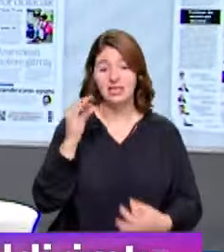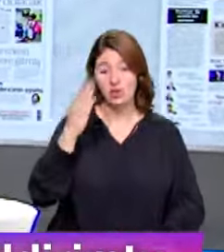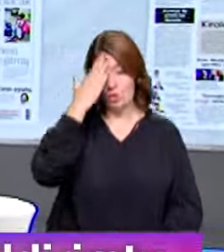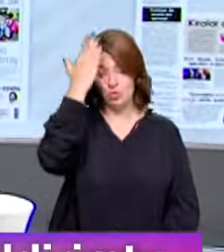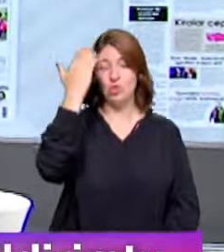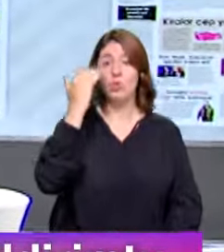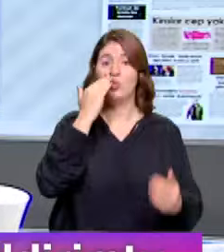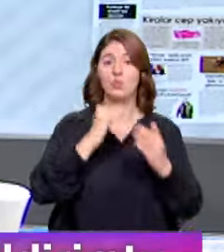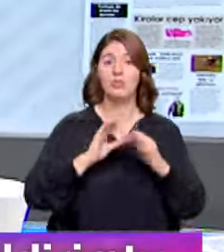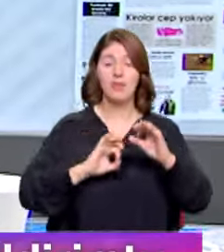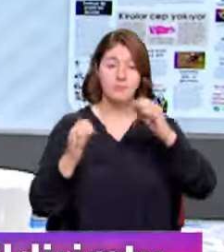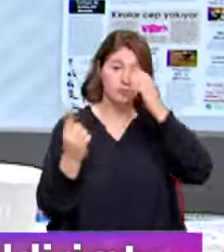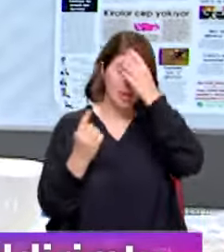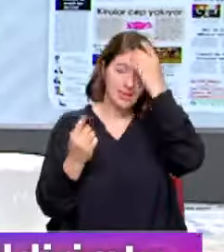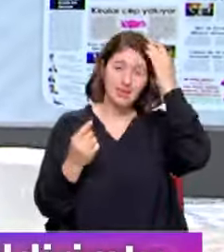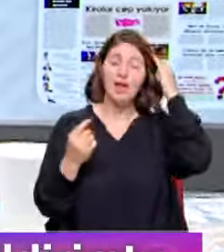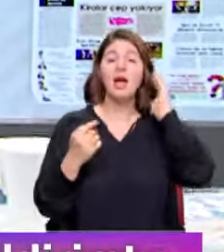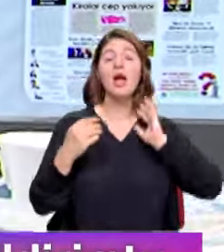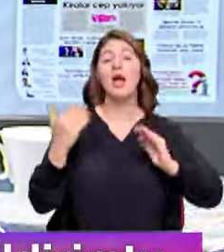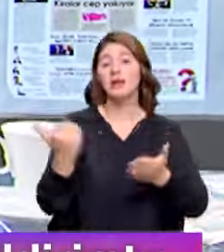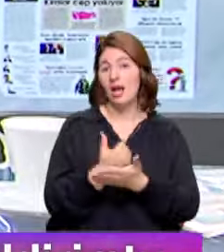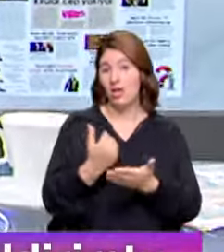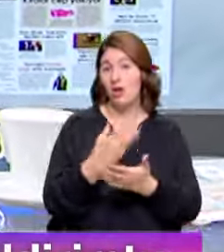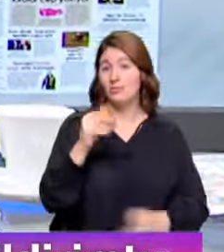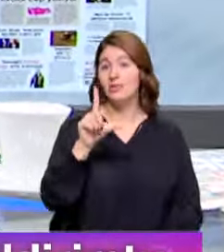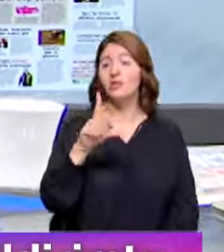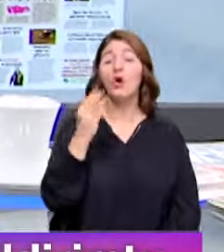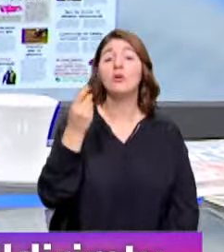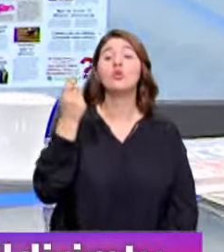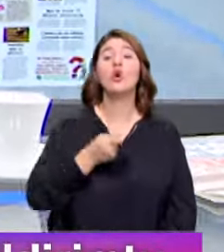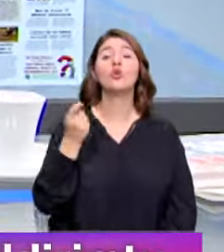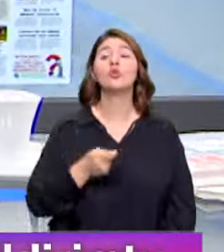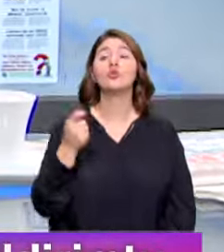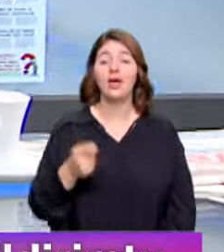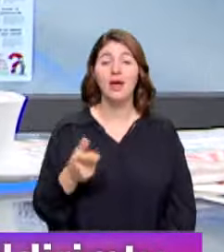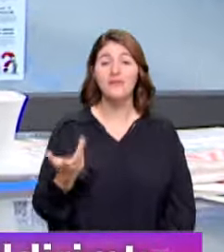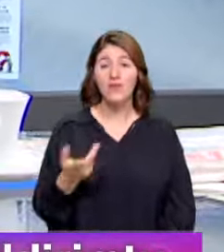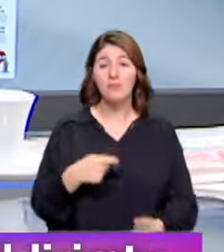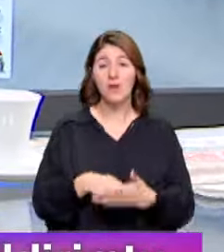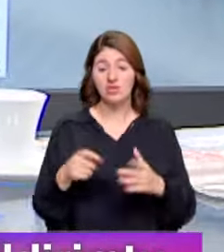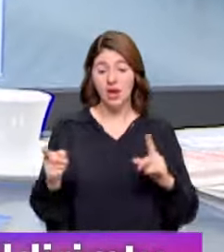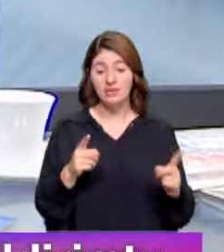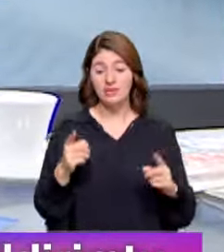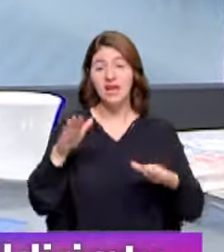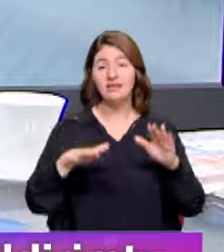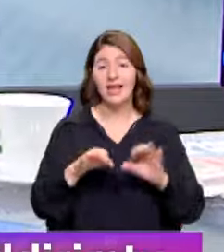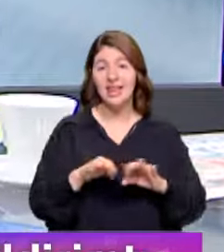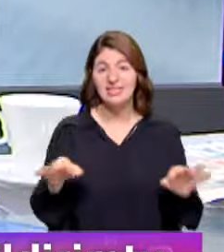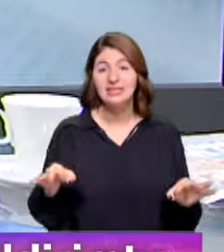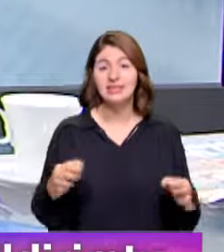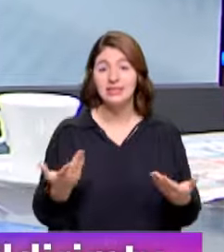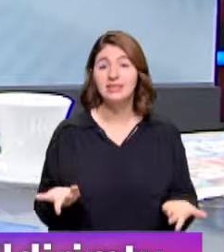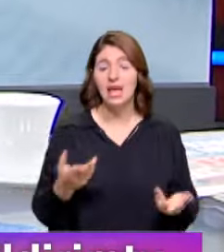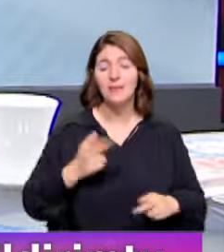yaraşır şekilde de gelirleri olmalı, olmak zorunda. Ve maaşlar arasındaki adaletsizliğin